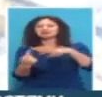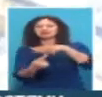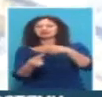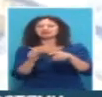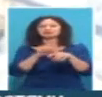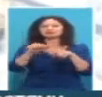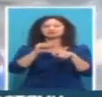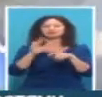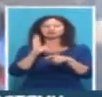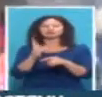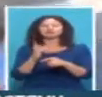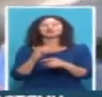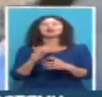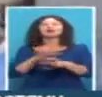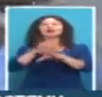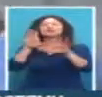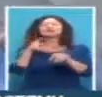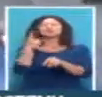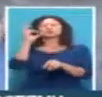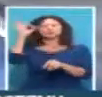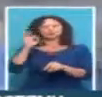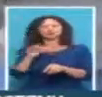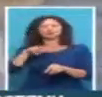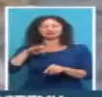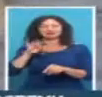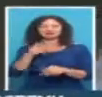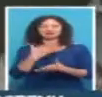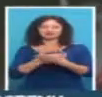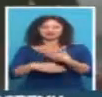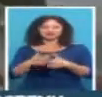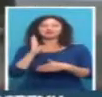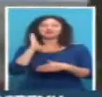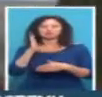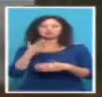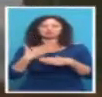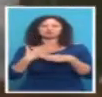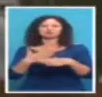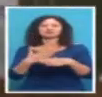такси для особенных людей охватит 100% Тарановского района. Владислав